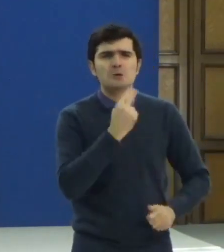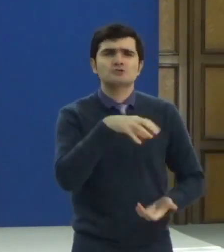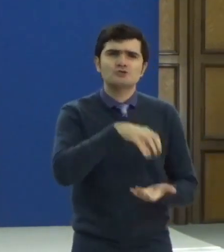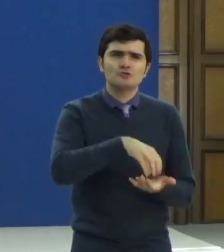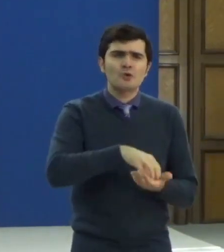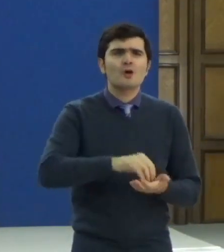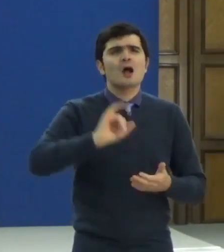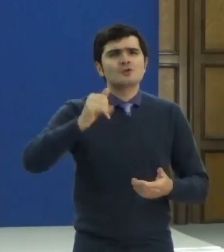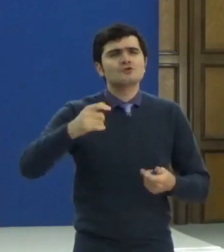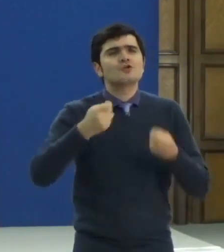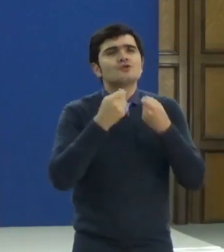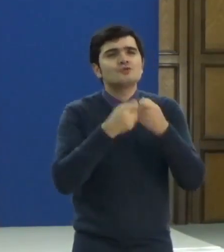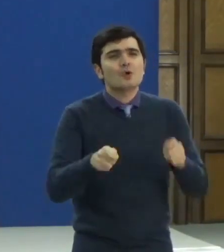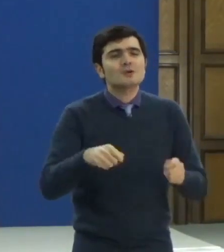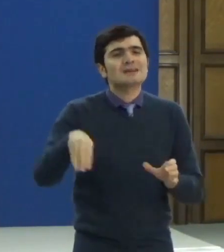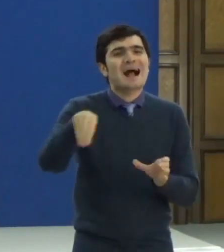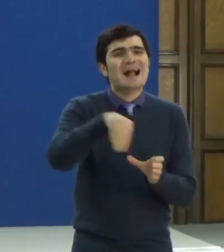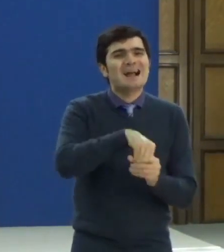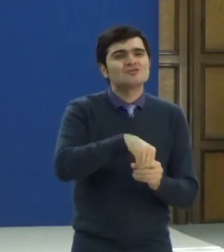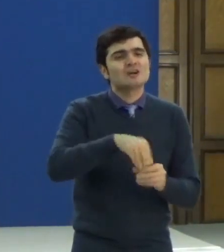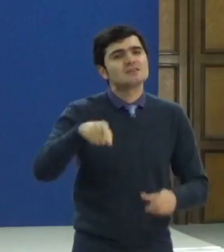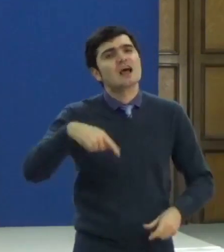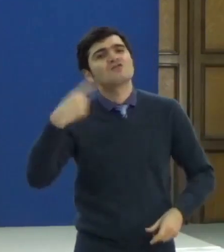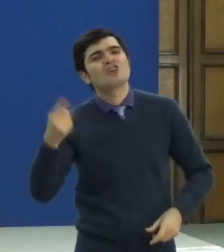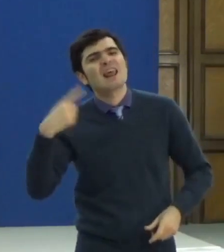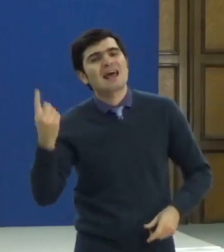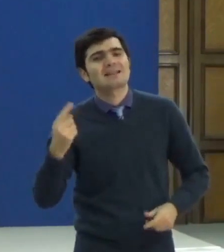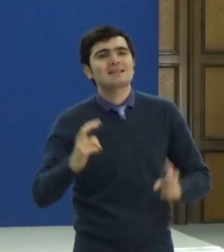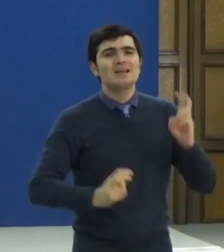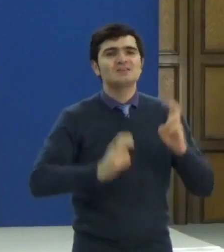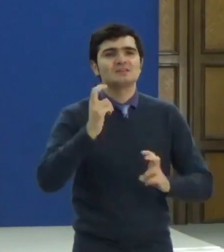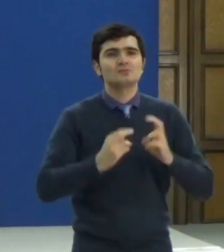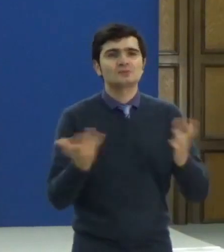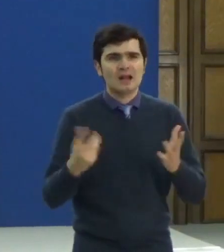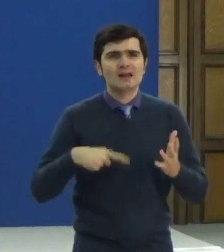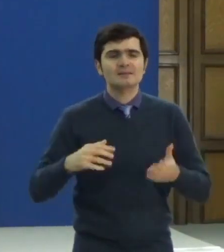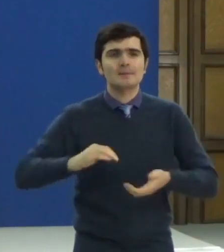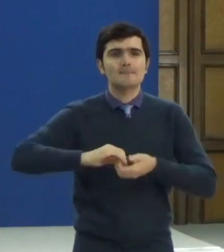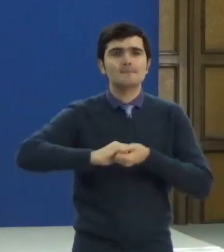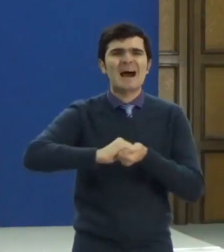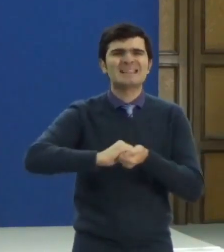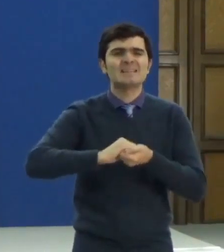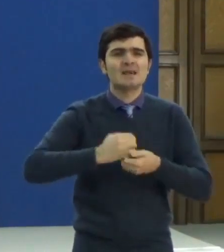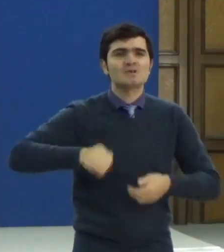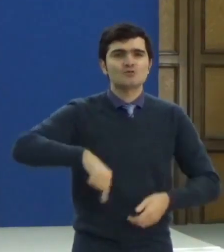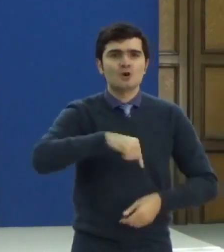toți angajații celorlalte instituții partenere în această perioadă.